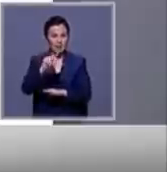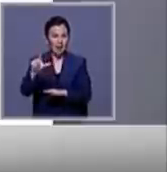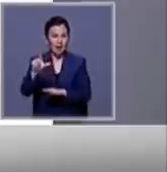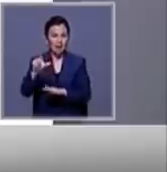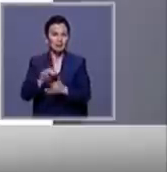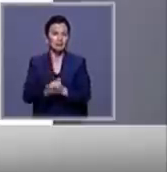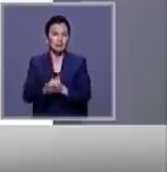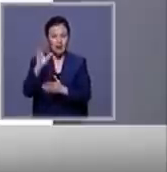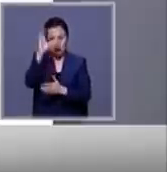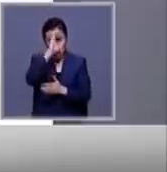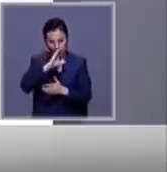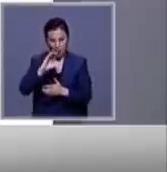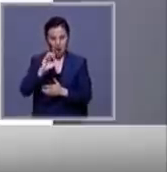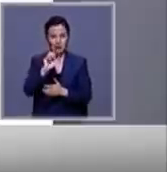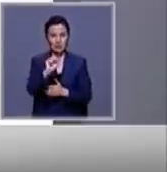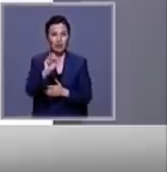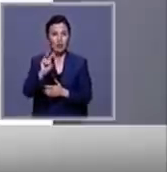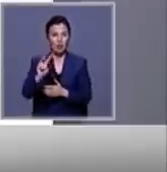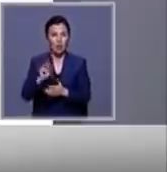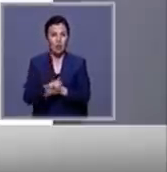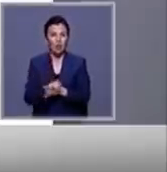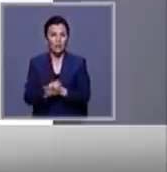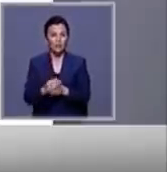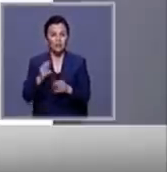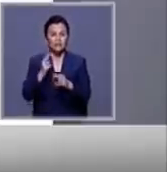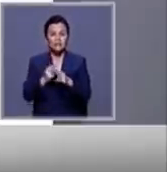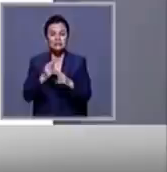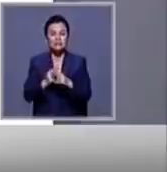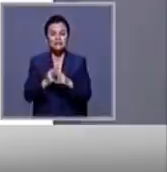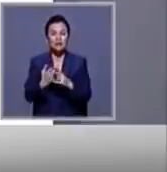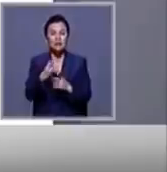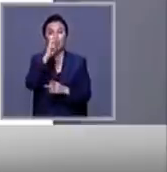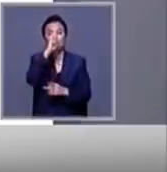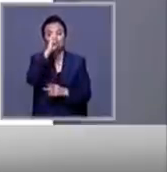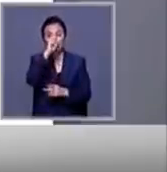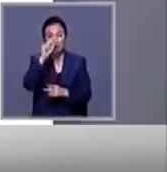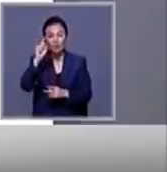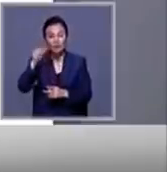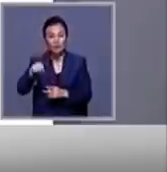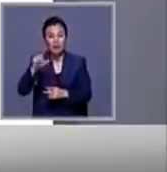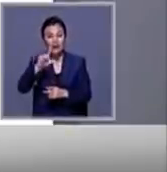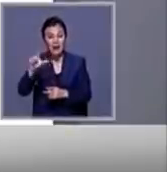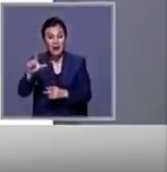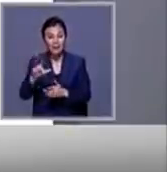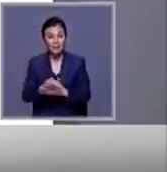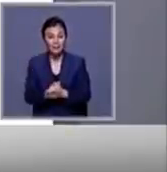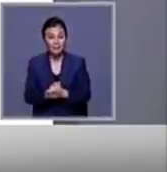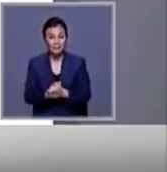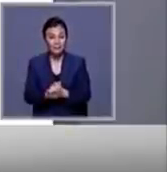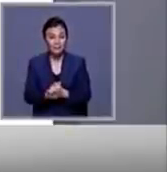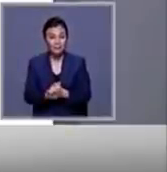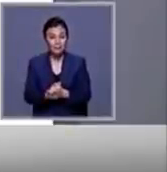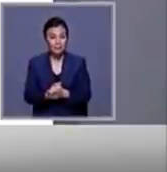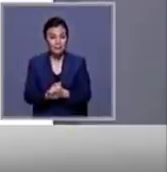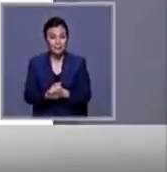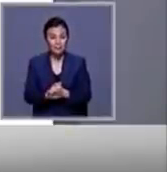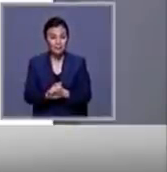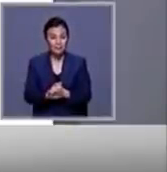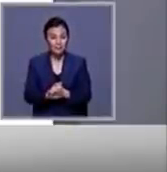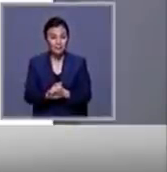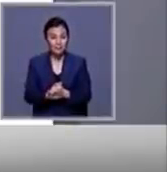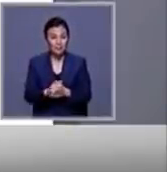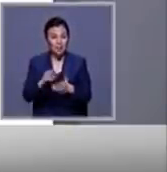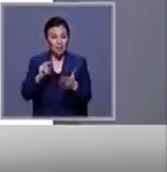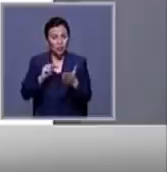มาณในการสรรหาผมก็เลยเรียกว่าฉบับทดลองพันล้านแต่เอาข้อจริงมันไม่ได้ทดลอง ใช้จริงแต่ใช้ไม่หมด ไม่